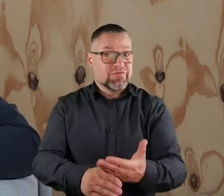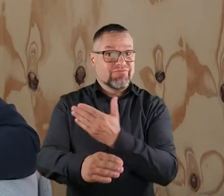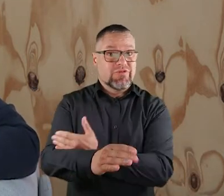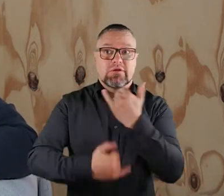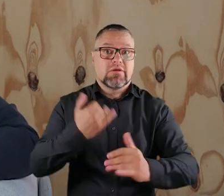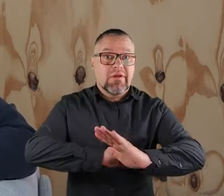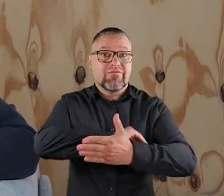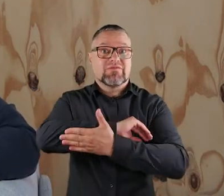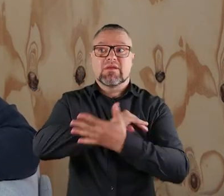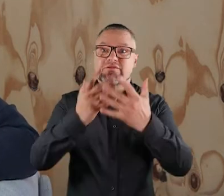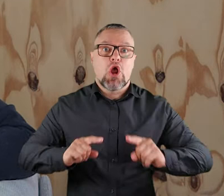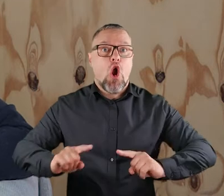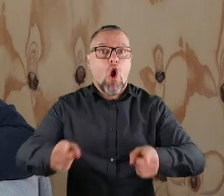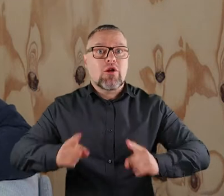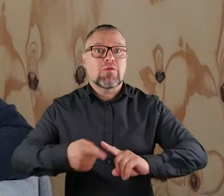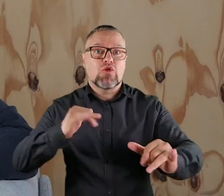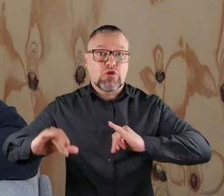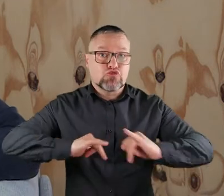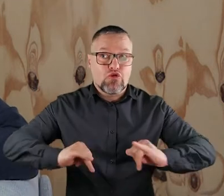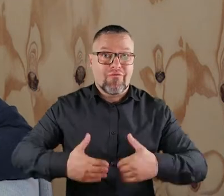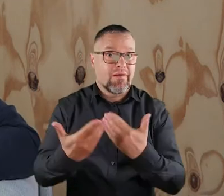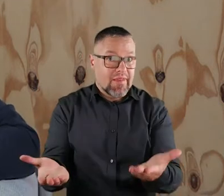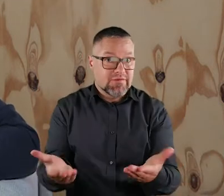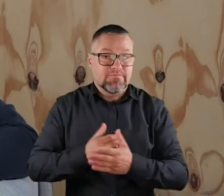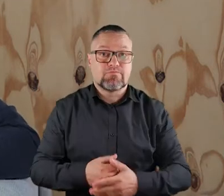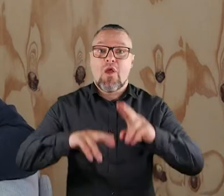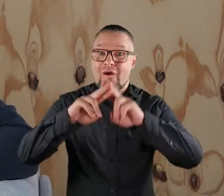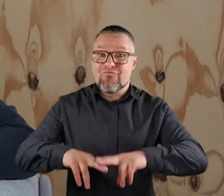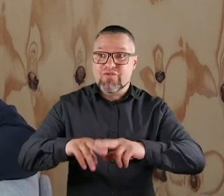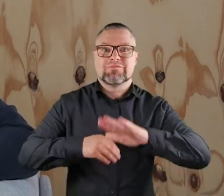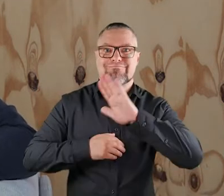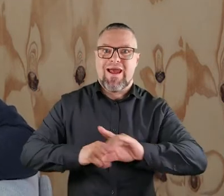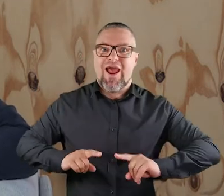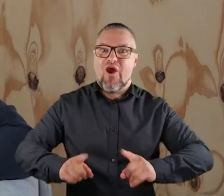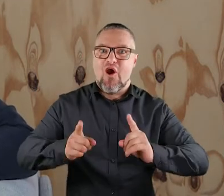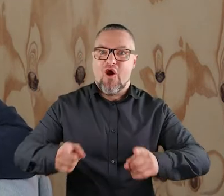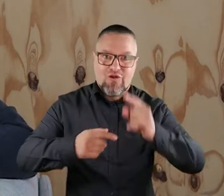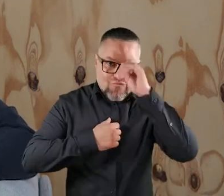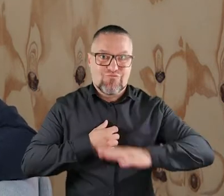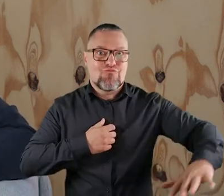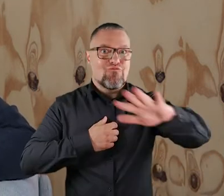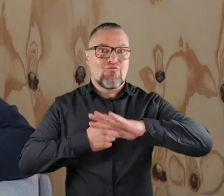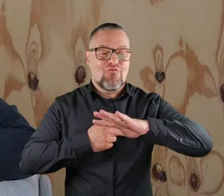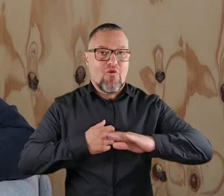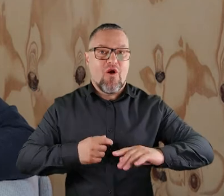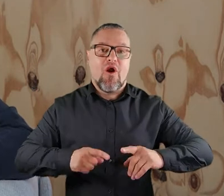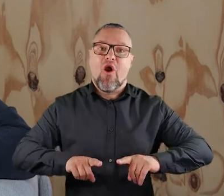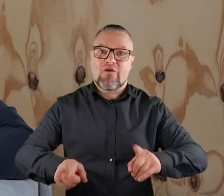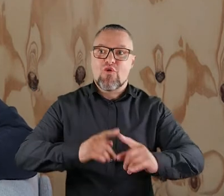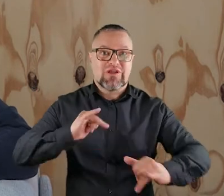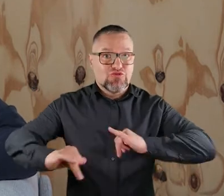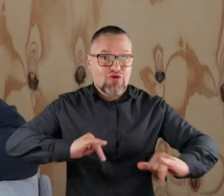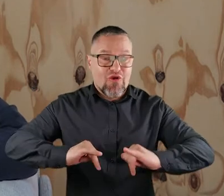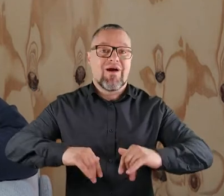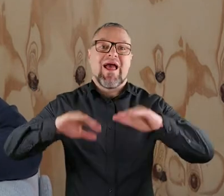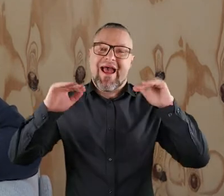chcecie wesprzeć daną organizację. Fundacja Iskierka posiada statut organizacji pożytku publicznego, co